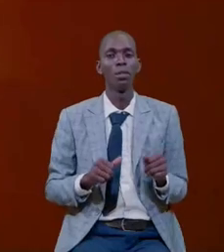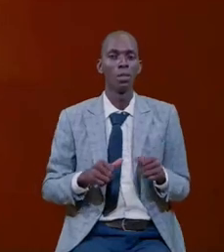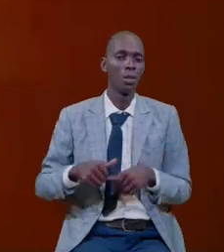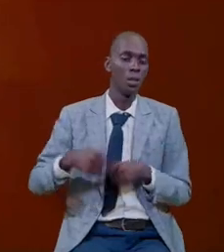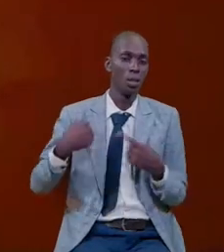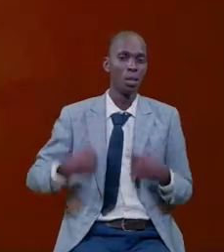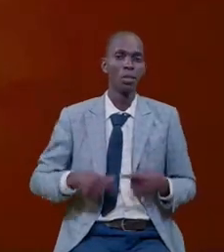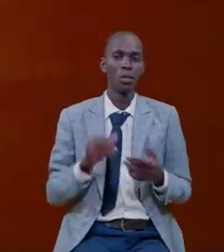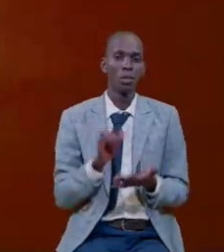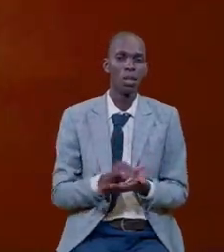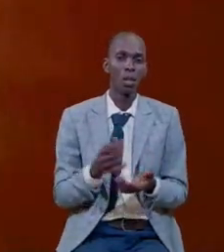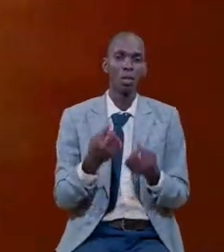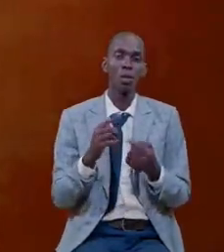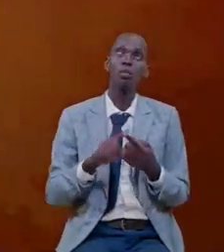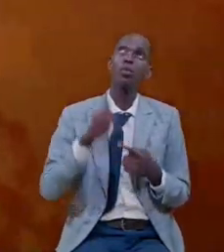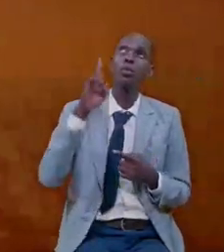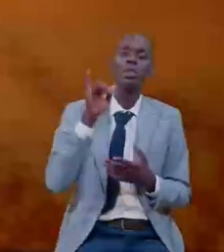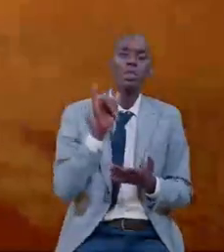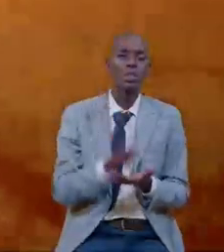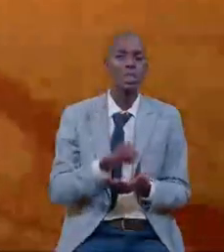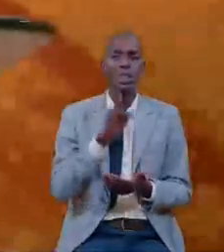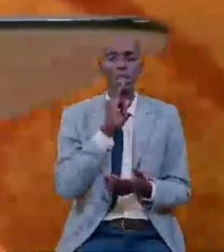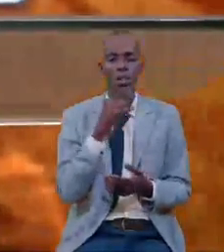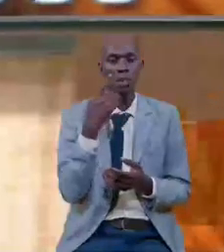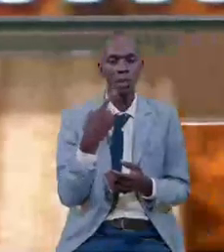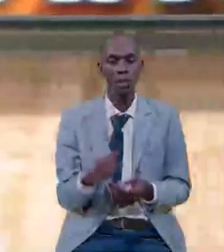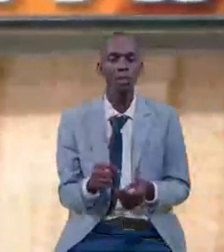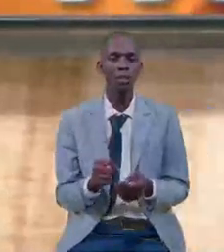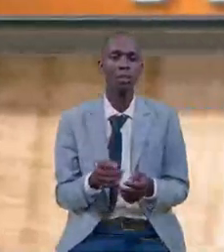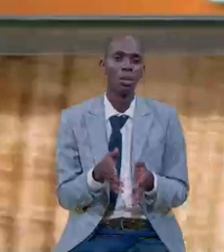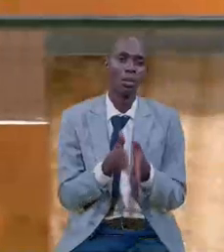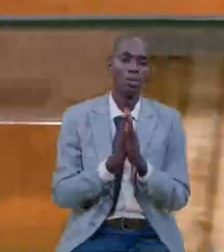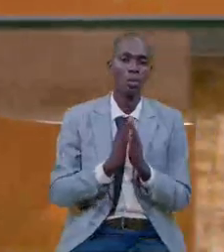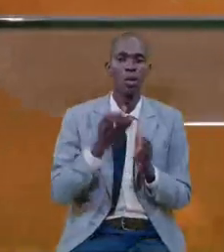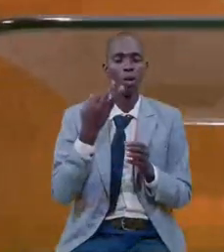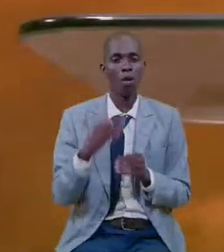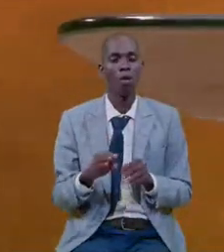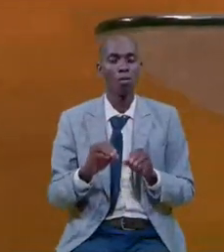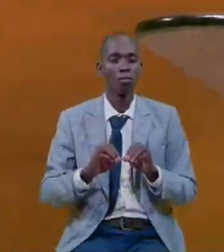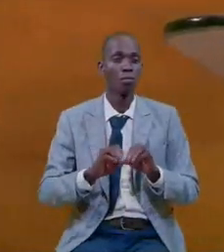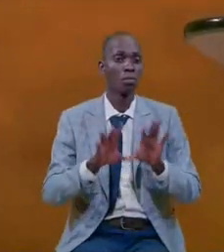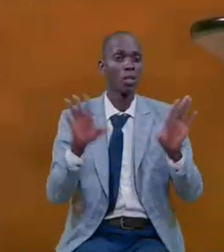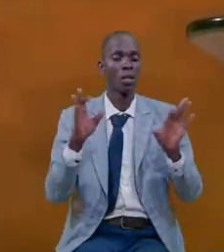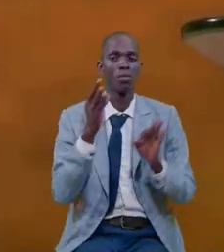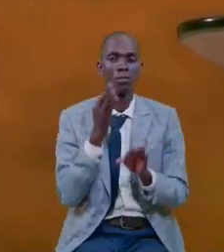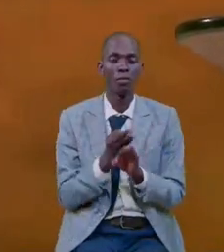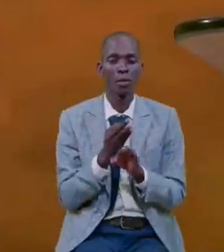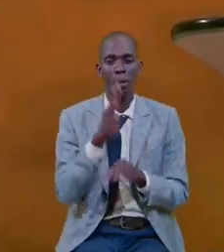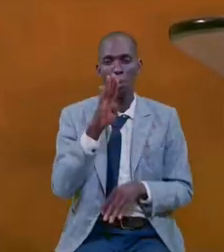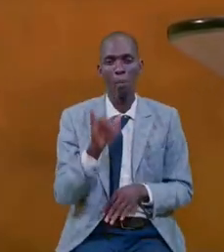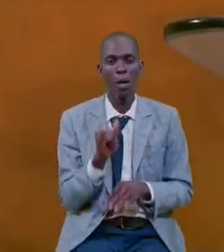dans chaque cœur qui vient à lui, c'est l'exigence d'une foi explicite. C'est pas la